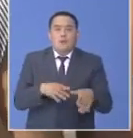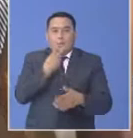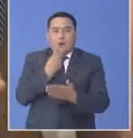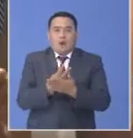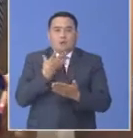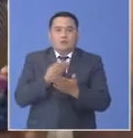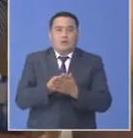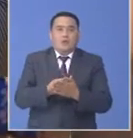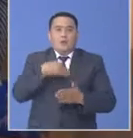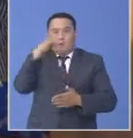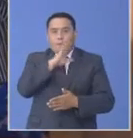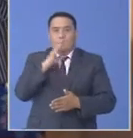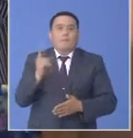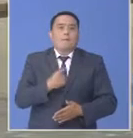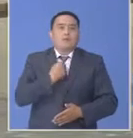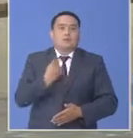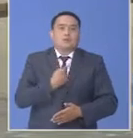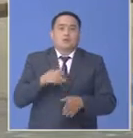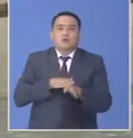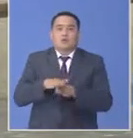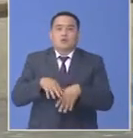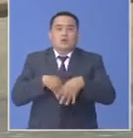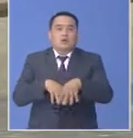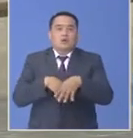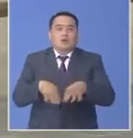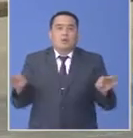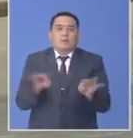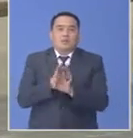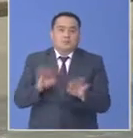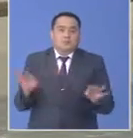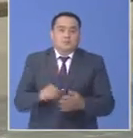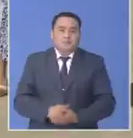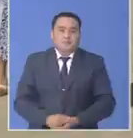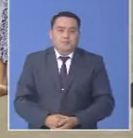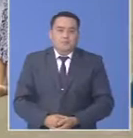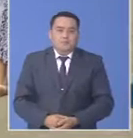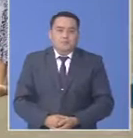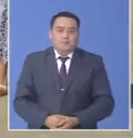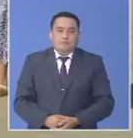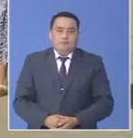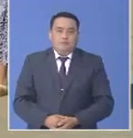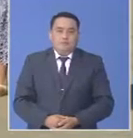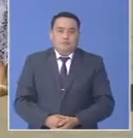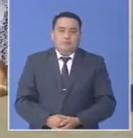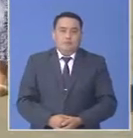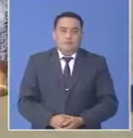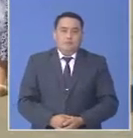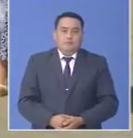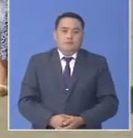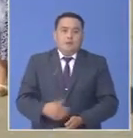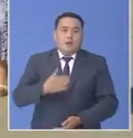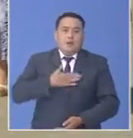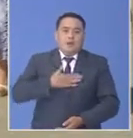продемонстрировали своим родителям мастерство в исполнении строевой песни. Мы приехали из Кустанайской области, из Карабалыкского